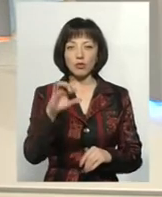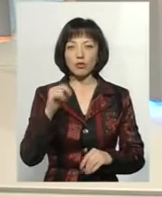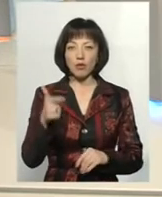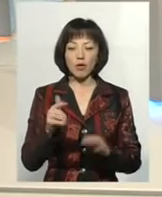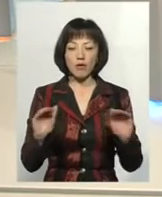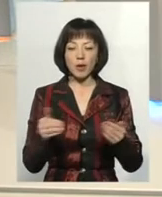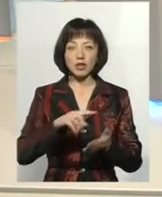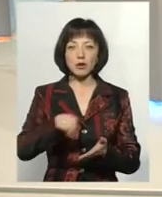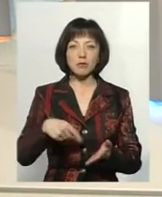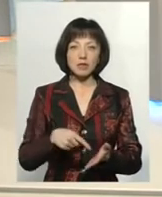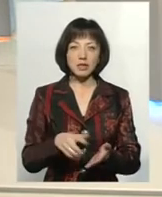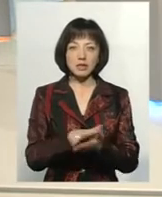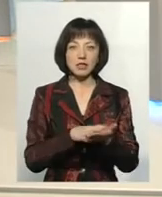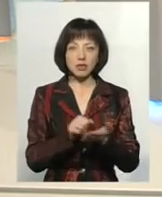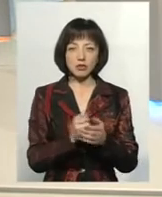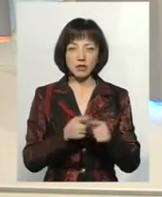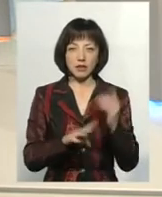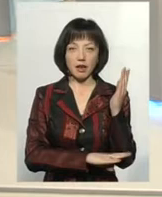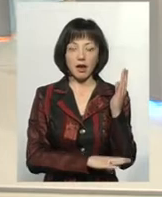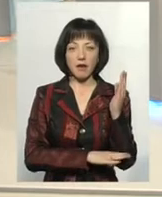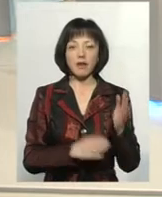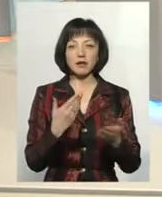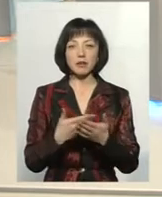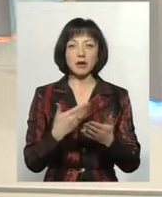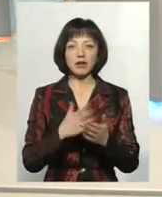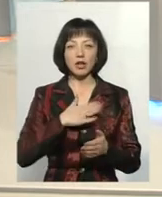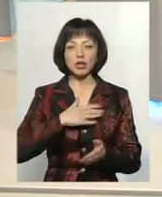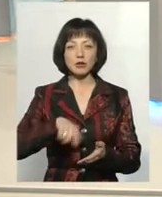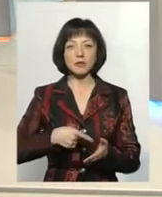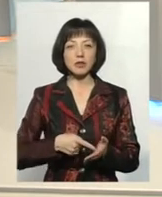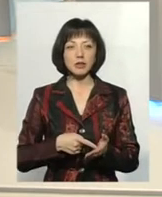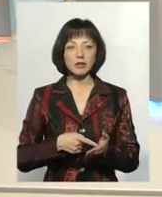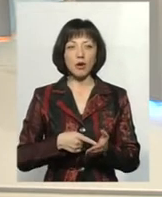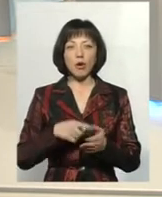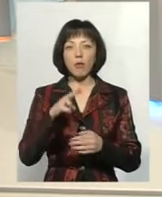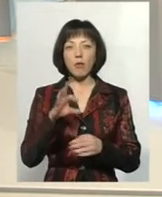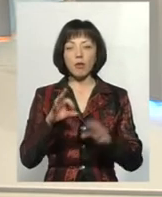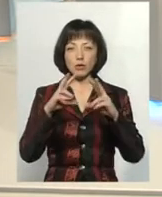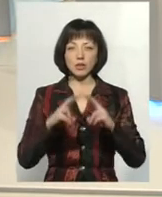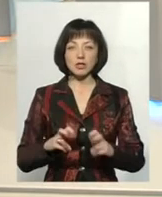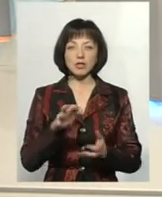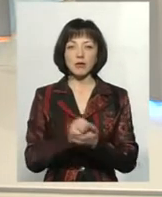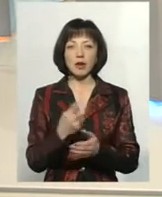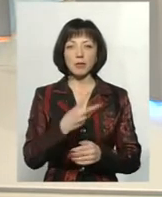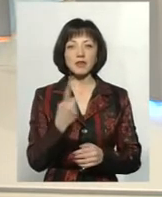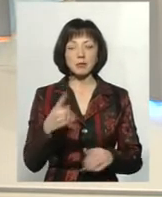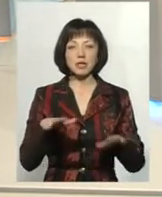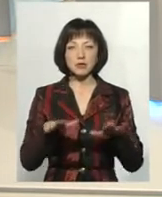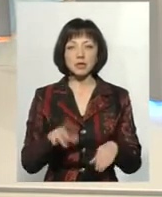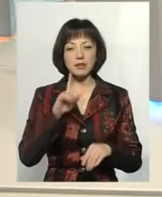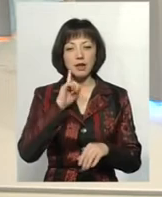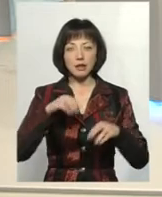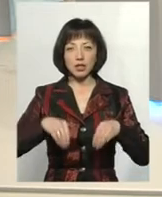межах міста знищується ці дерева. Ну, до прикладу, наше місто по дослідженням займає 21 місце по